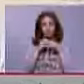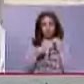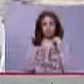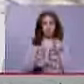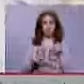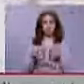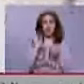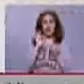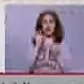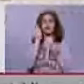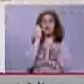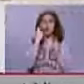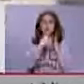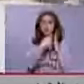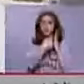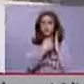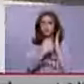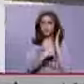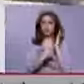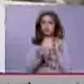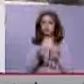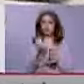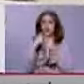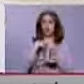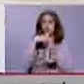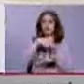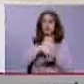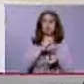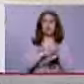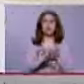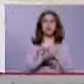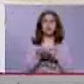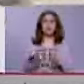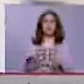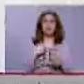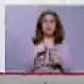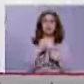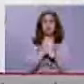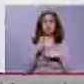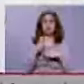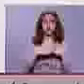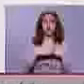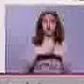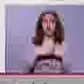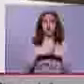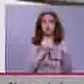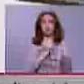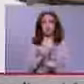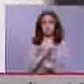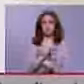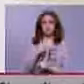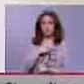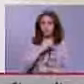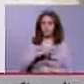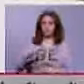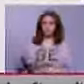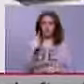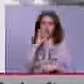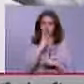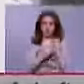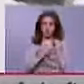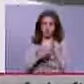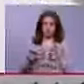عماره باخد 250 وما عنديش سكن، يعني لو طلعت بره العماره ابقى في الشارع. معايا 3 عيال وامهم